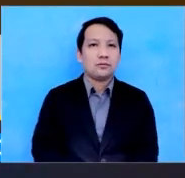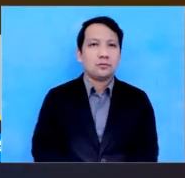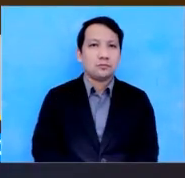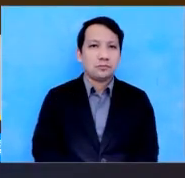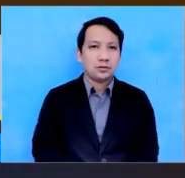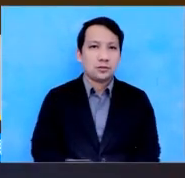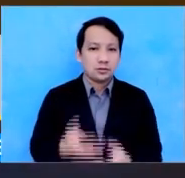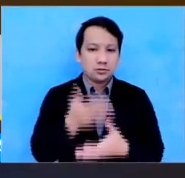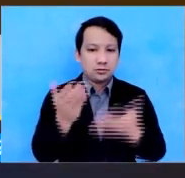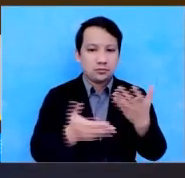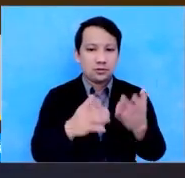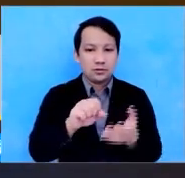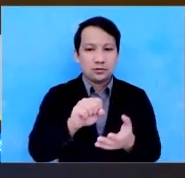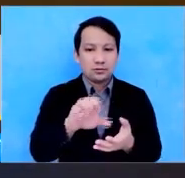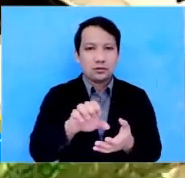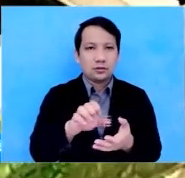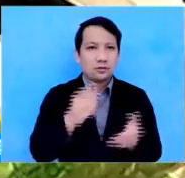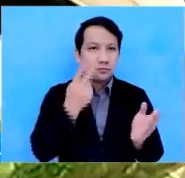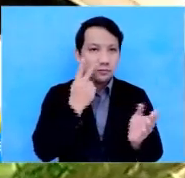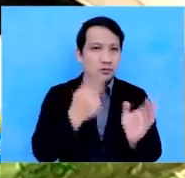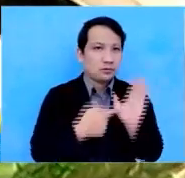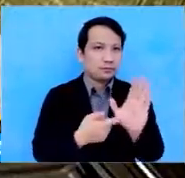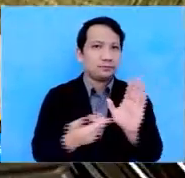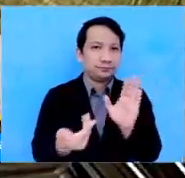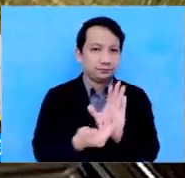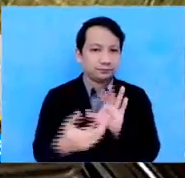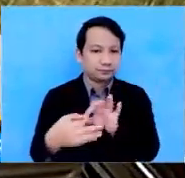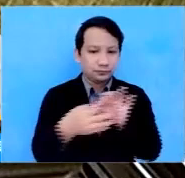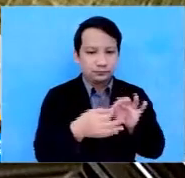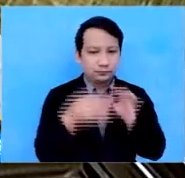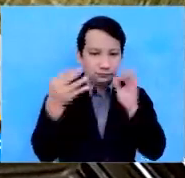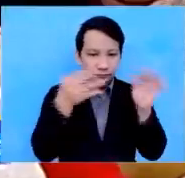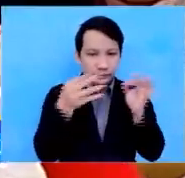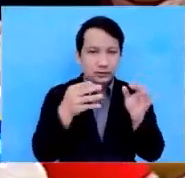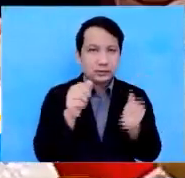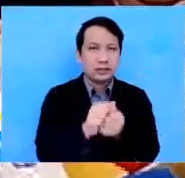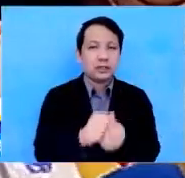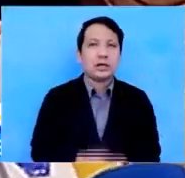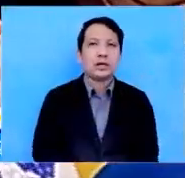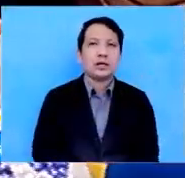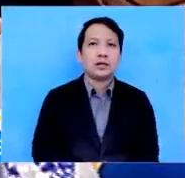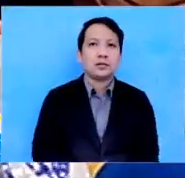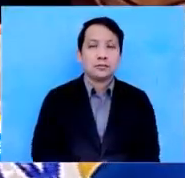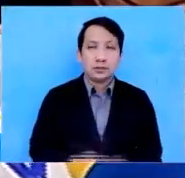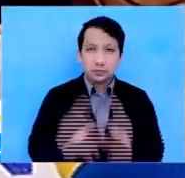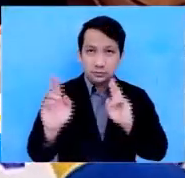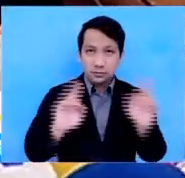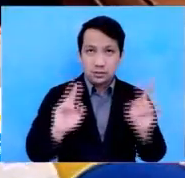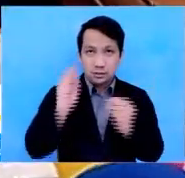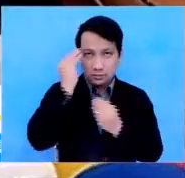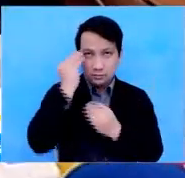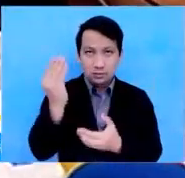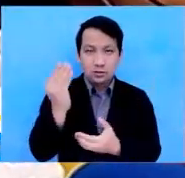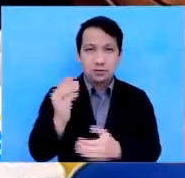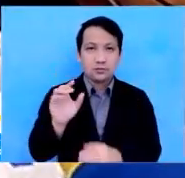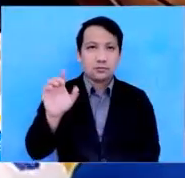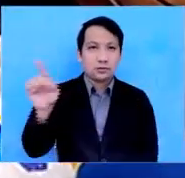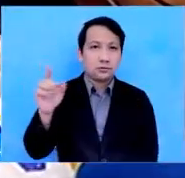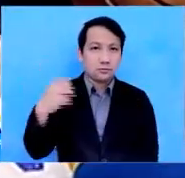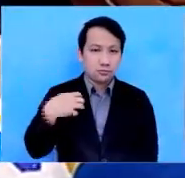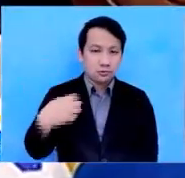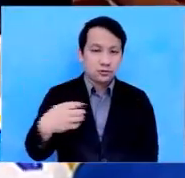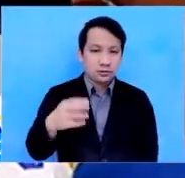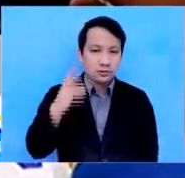mga pulis na makikitaan ng ebidensyang sangkot nga sila sa illegal na droga. Nakahanda namang sumunod dyan maging si Police Colonel